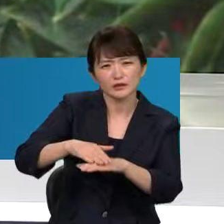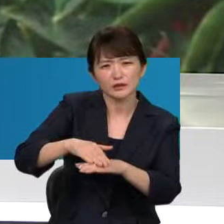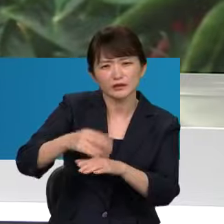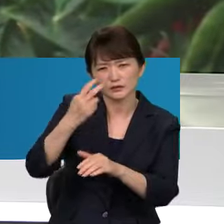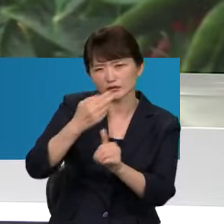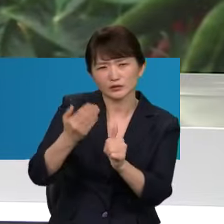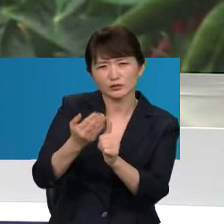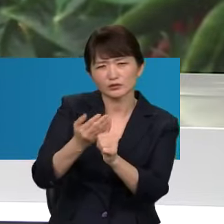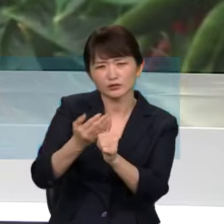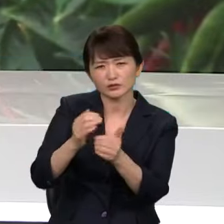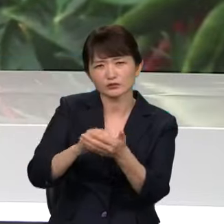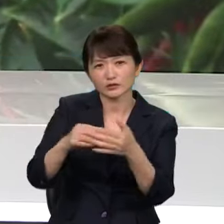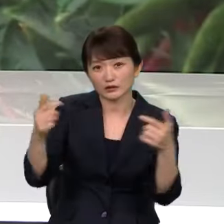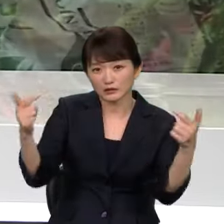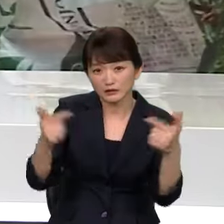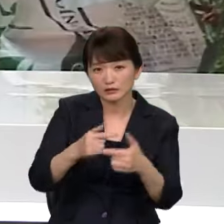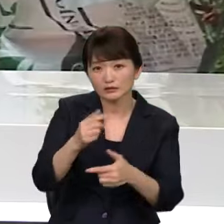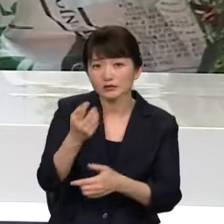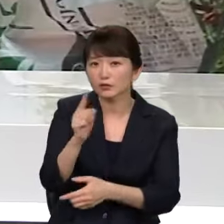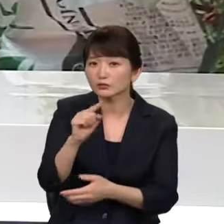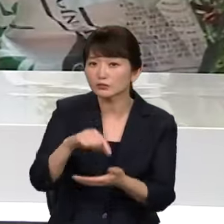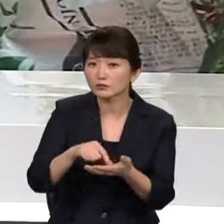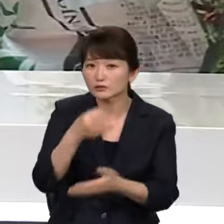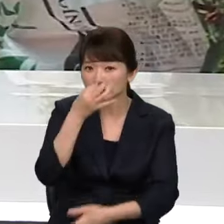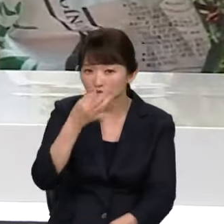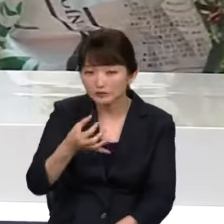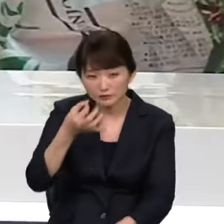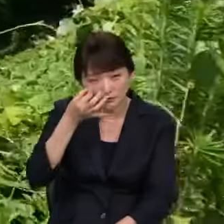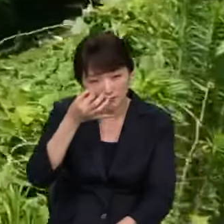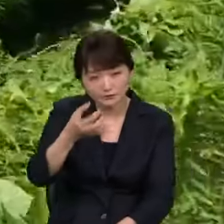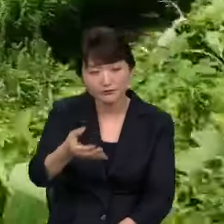힘들길래 그런 건지 정희윤 기자가 직접 보여드립니다.